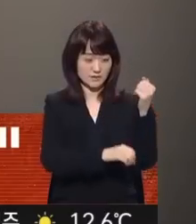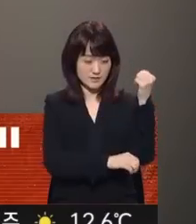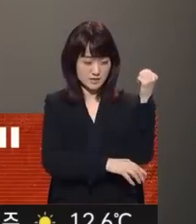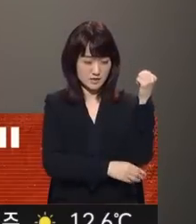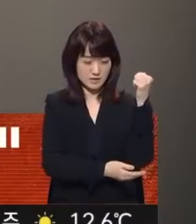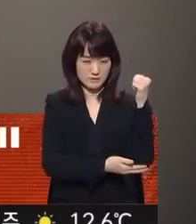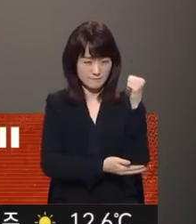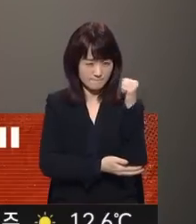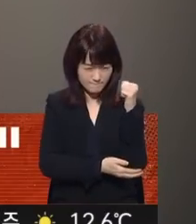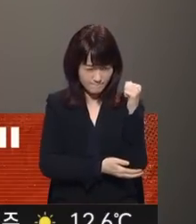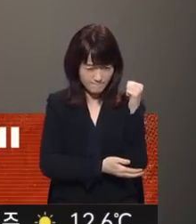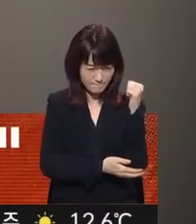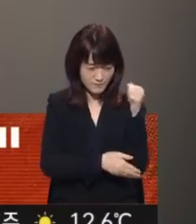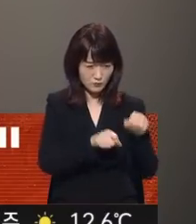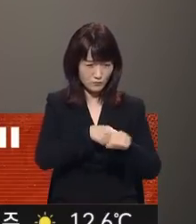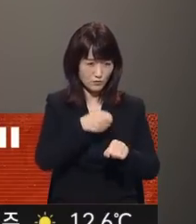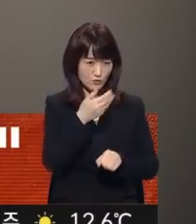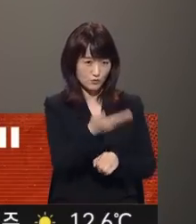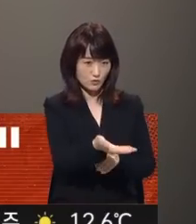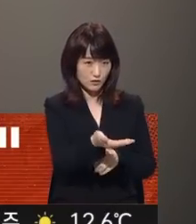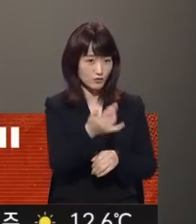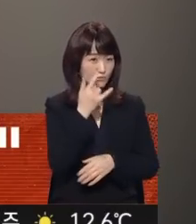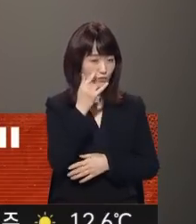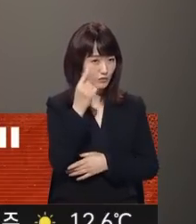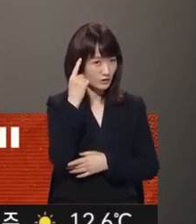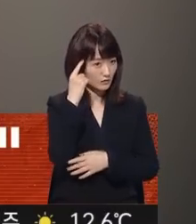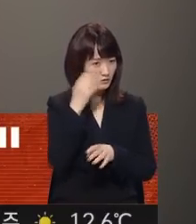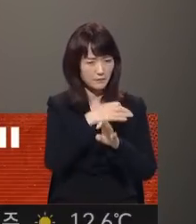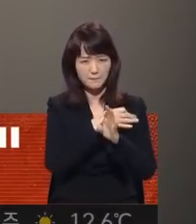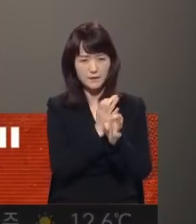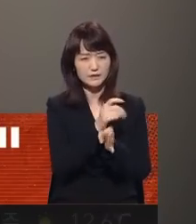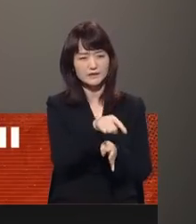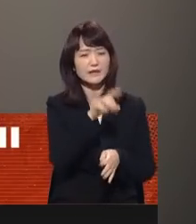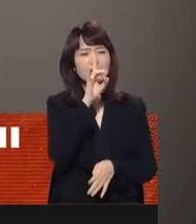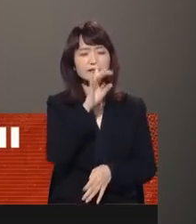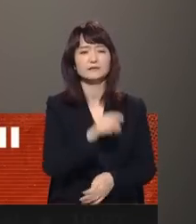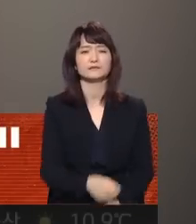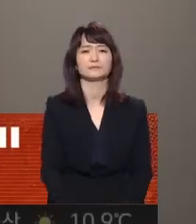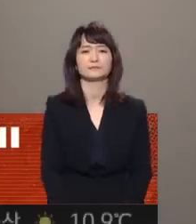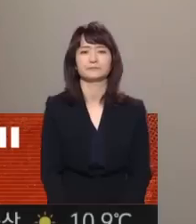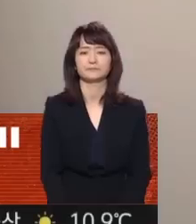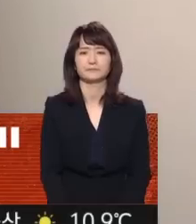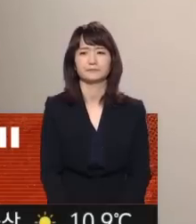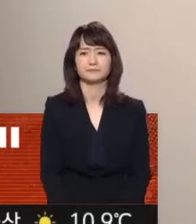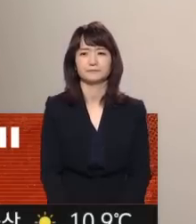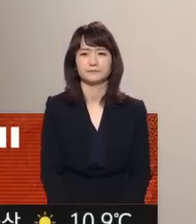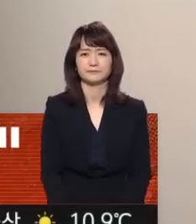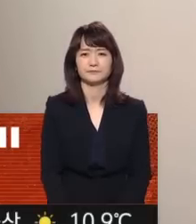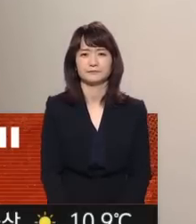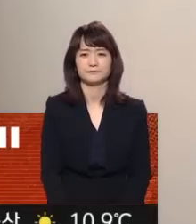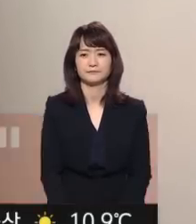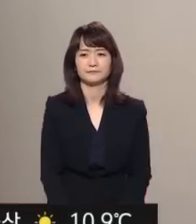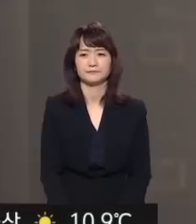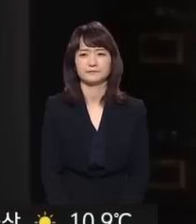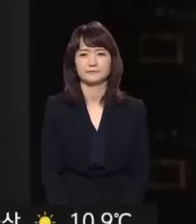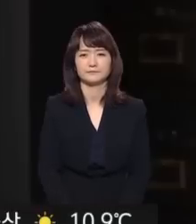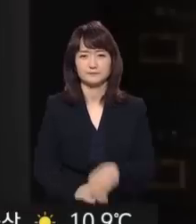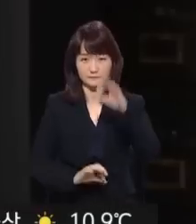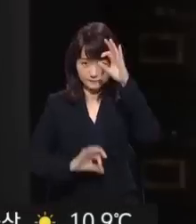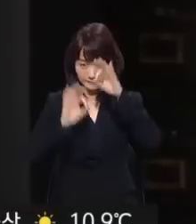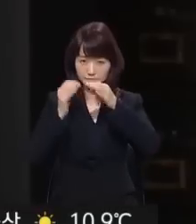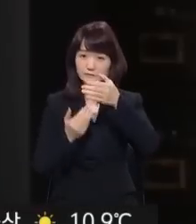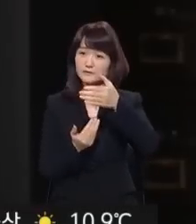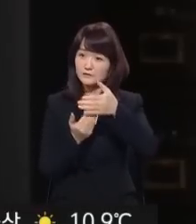부모님도 정신 차려요 지금 그런게 너무 안 된다는 거예요 제 얘기는 알겠습니다 저희 계속이 사건의